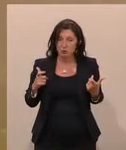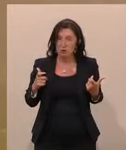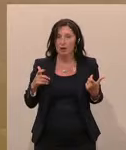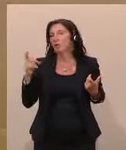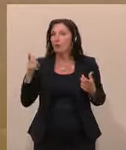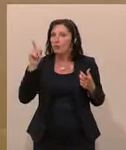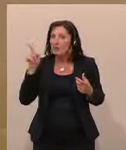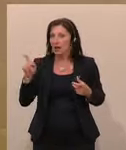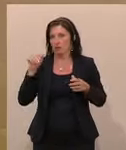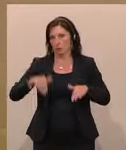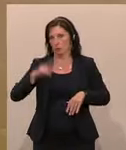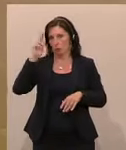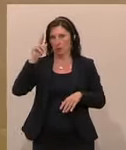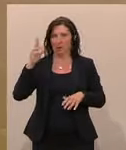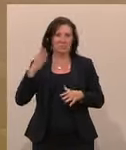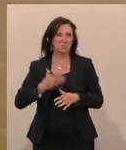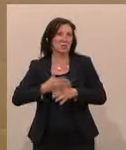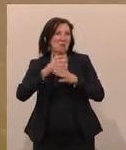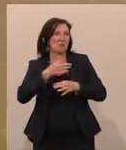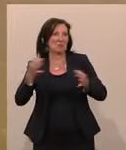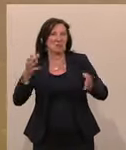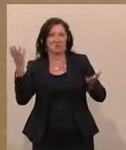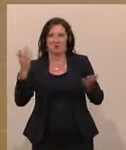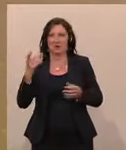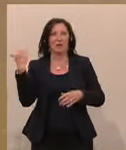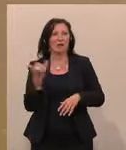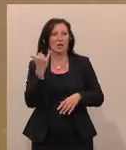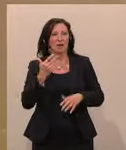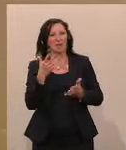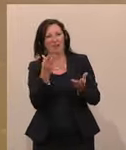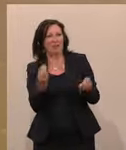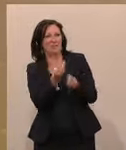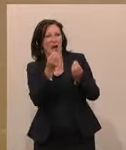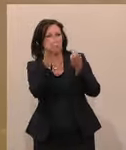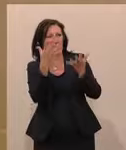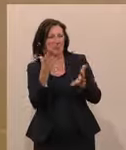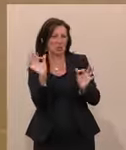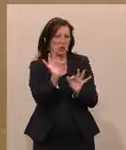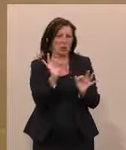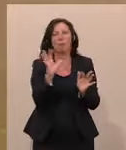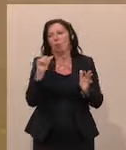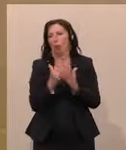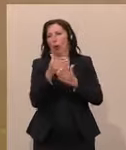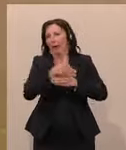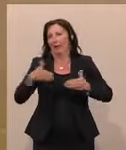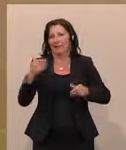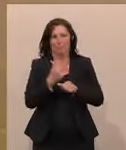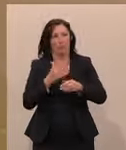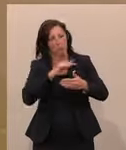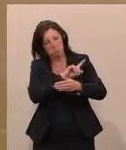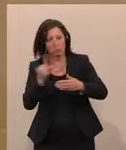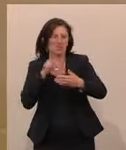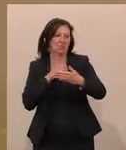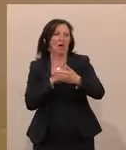wir uns stellen müssen. Und da hilft es mir nichts, wenn ich jedes Mal, wenn ich sowas Widerliches mitkriege, eine neue Grenze aufschaue und sage, bis hier und nicht weiter, ich ziehe